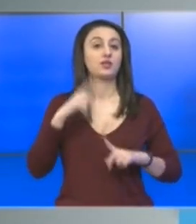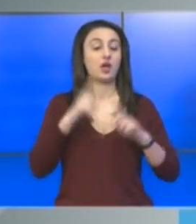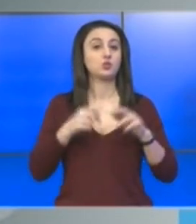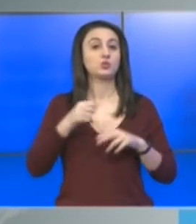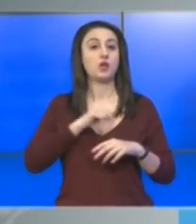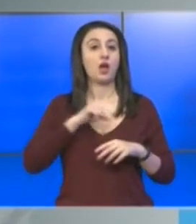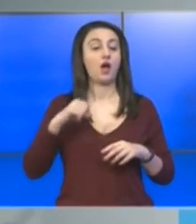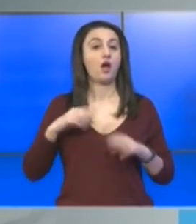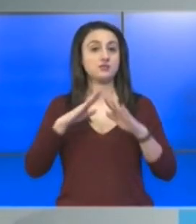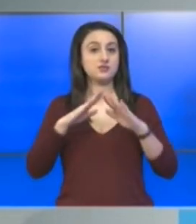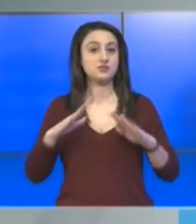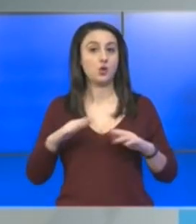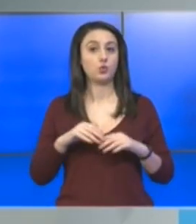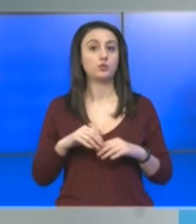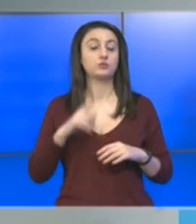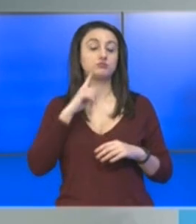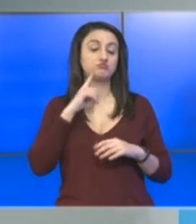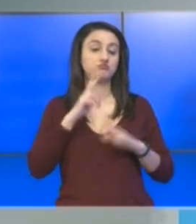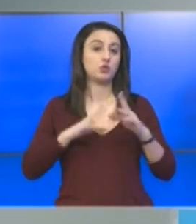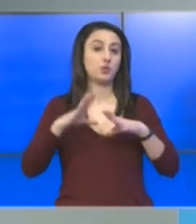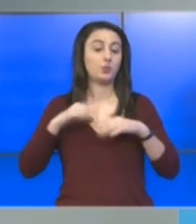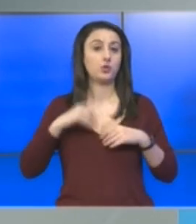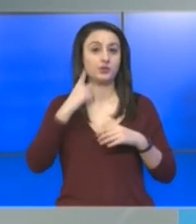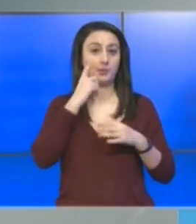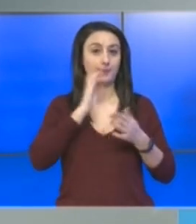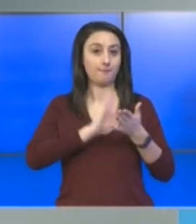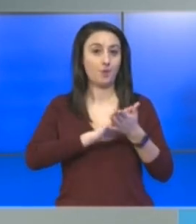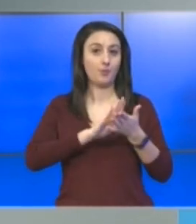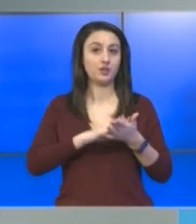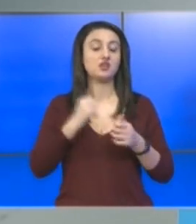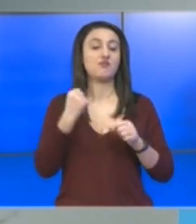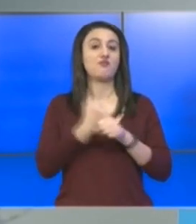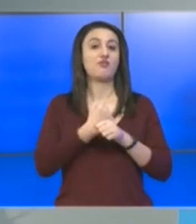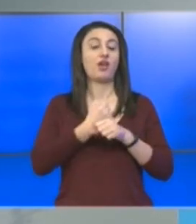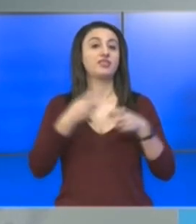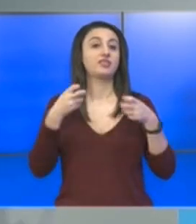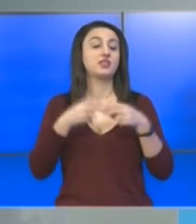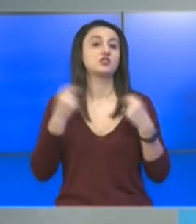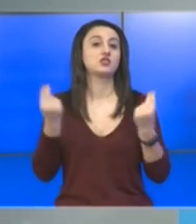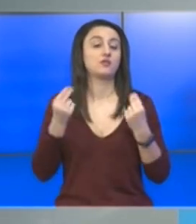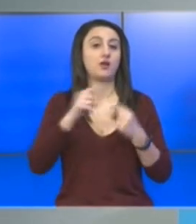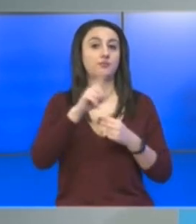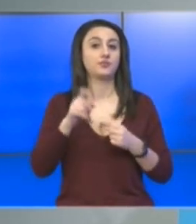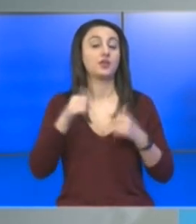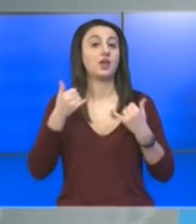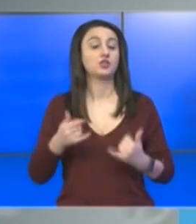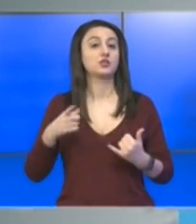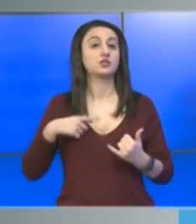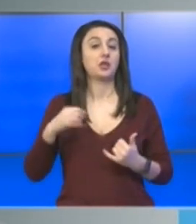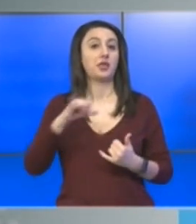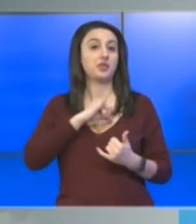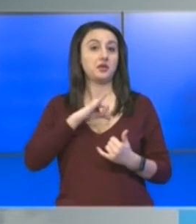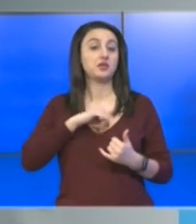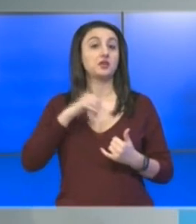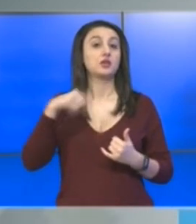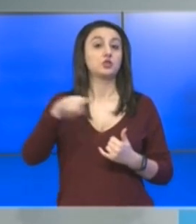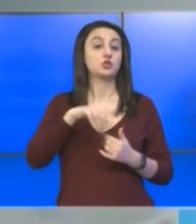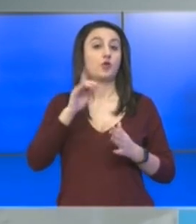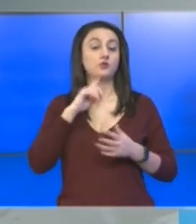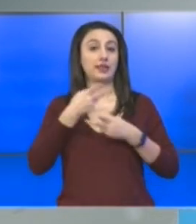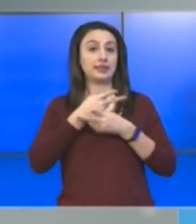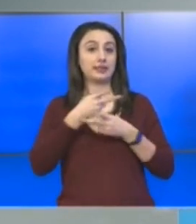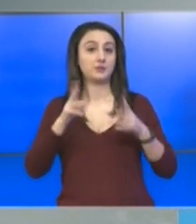izolați la domiciliu, dacă li s-au prelevat probe pentru efectuarea testelor? Aici este foarte interesant că aceștia au fost